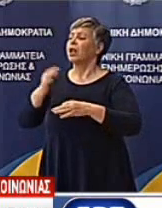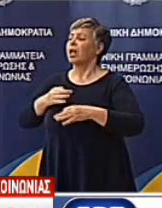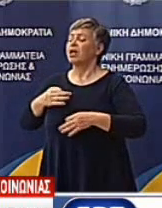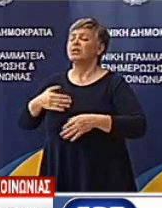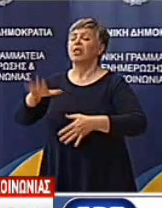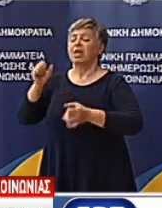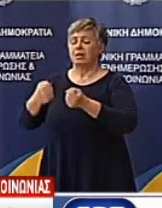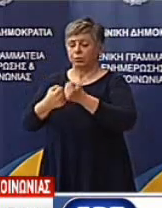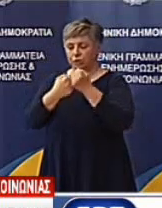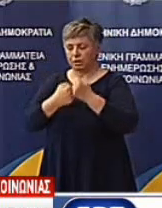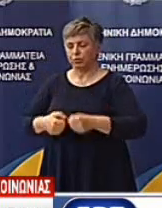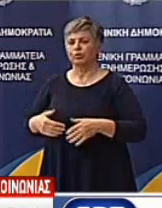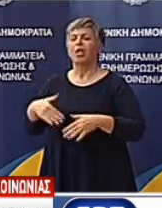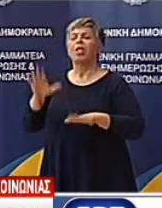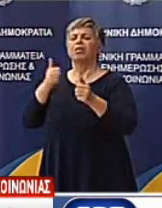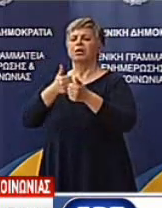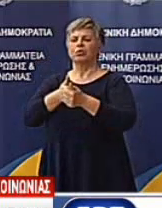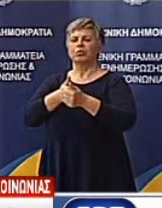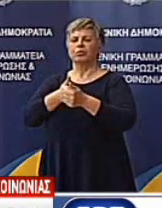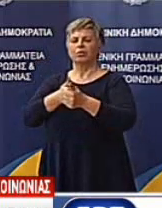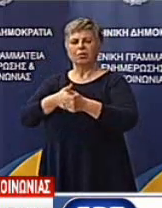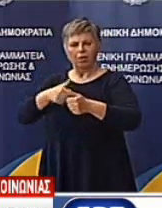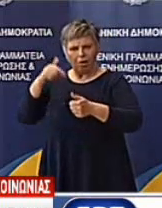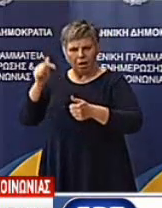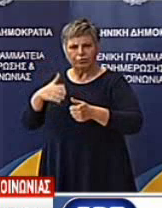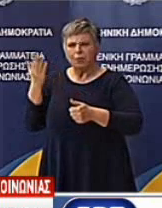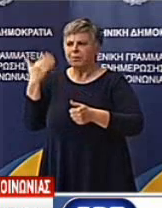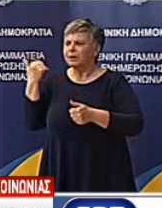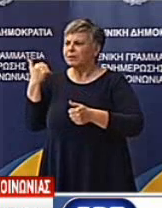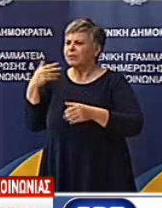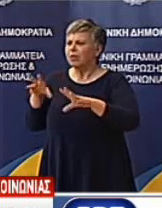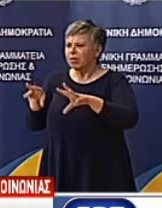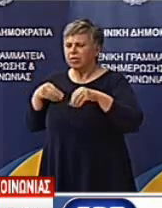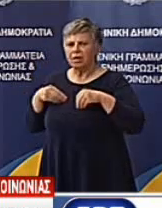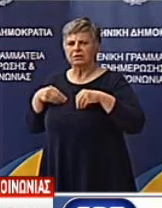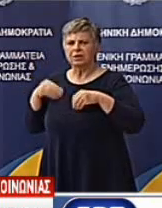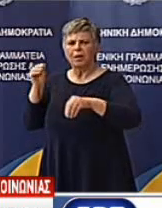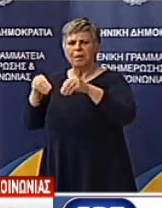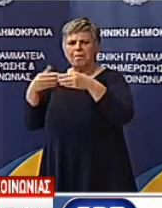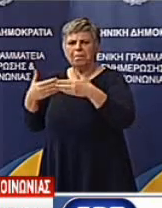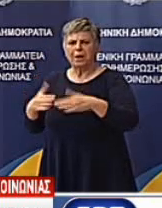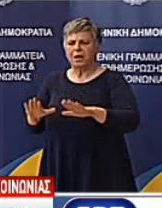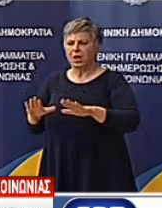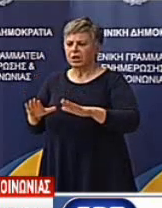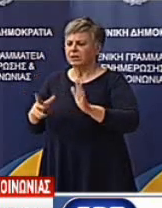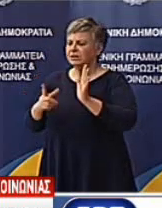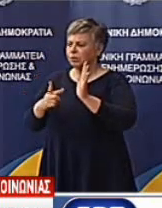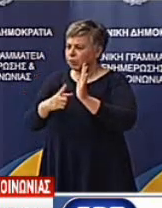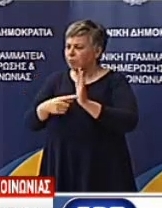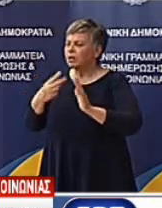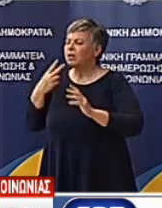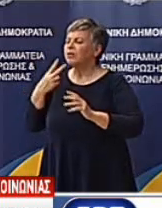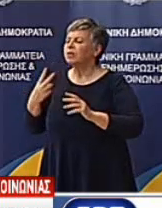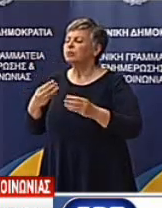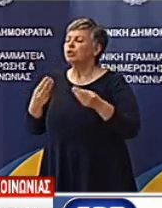τα έχει ψηφίσει, βεβαίως και έχει συμφωνήσει και θα όφιλε με ειλικρίνεια να μιλάμε επ' αυτών και να προσπαθούμε να βελτιώσουμε τους